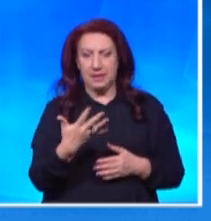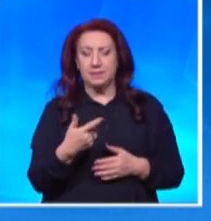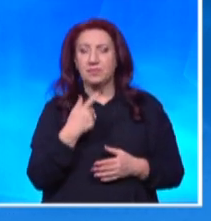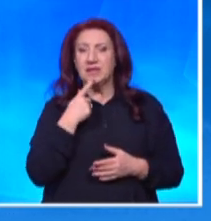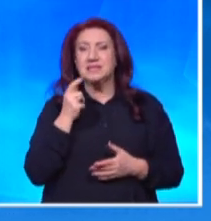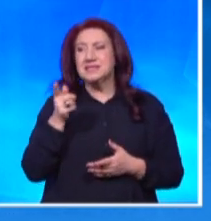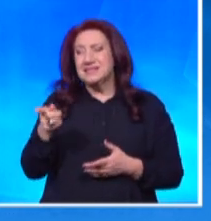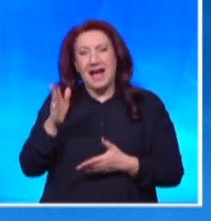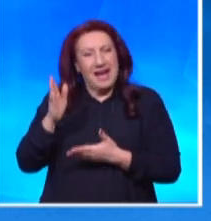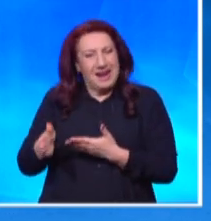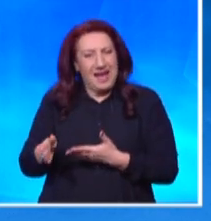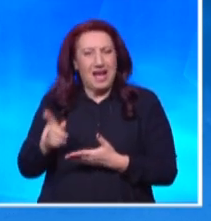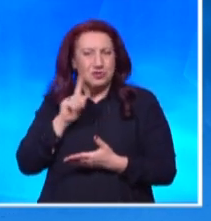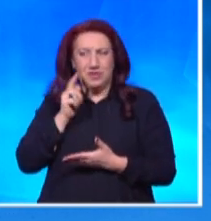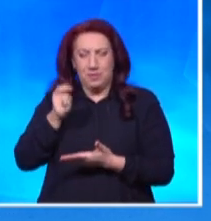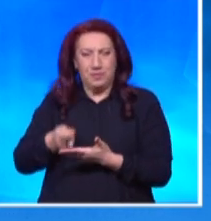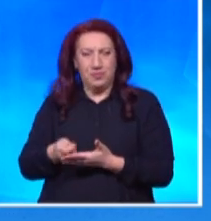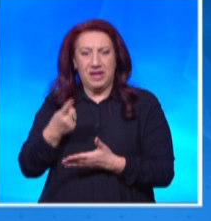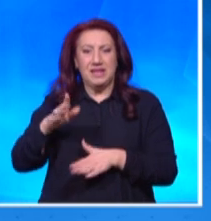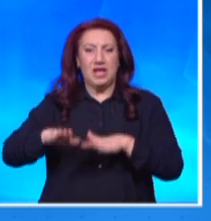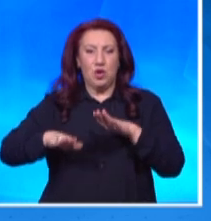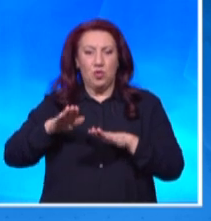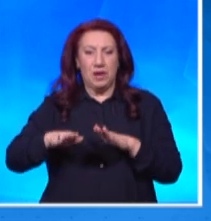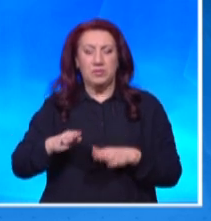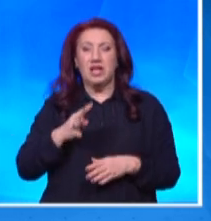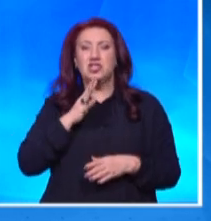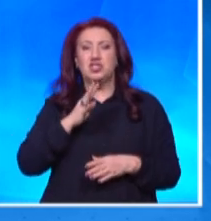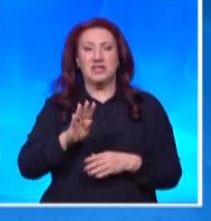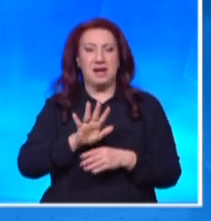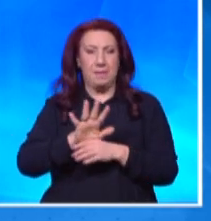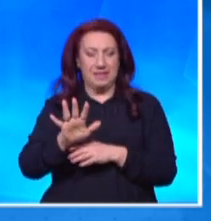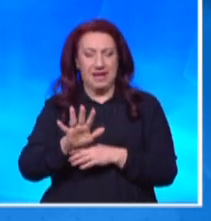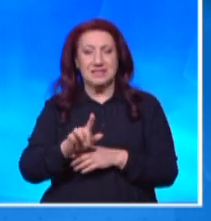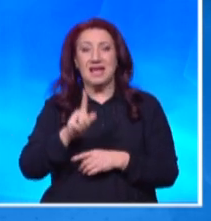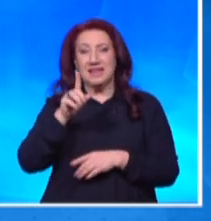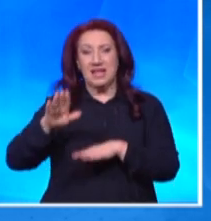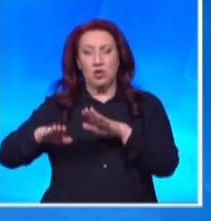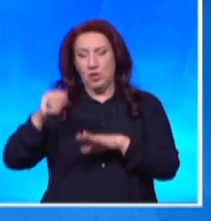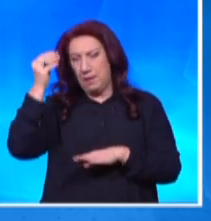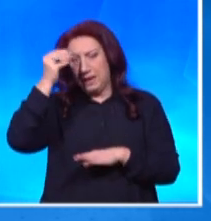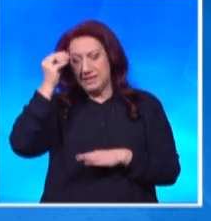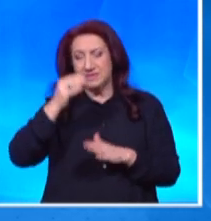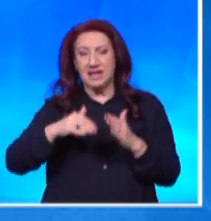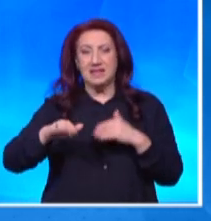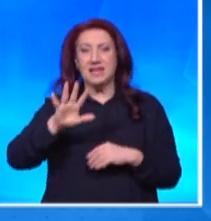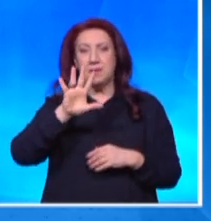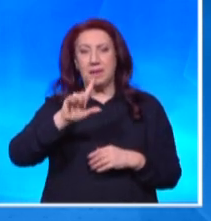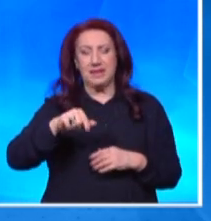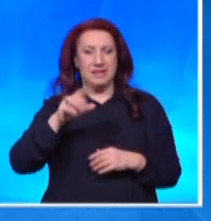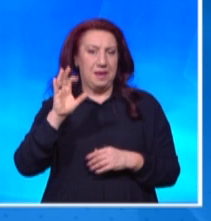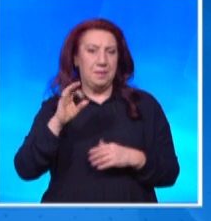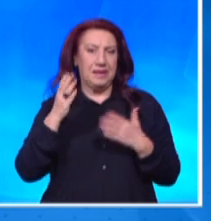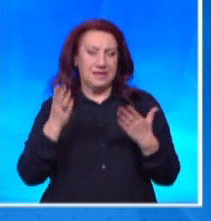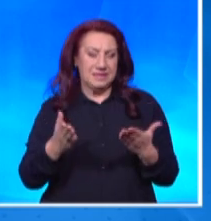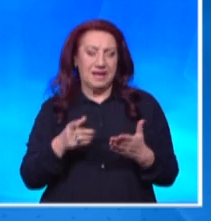потребителите килограм домати достига до 4 лева и 15 стотинки, а килограм краставици надхвърля 5,50. Данните са на Центъра за анализи в